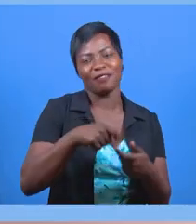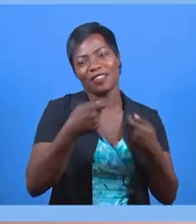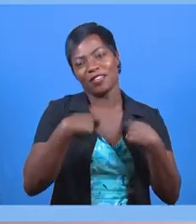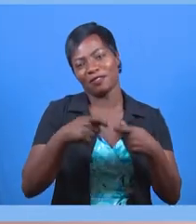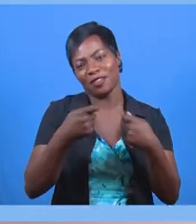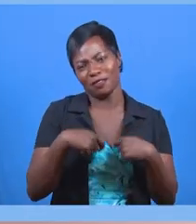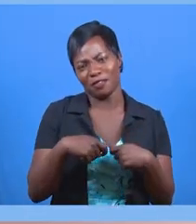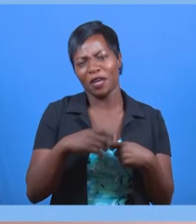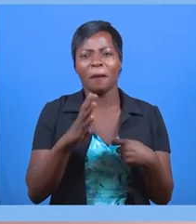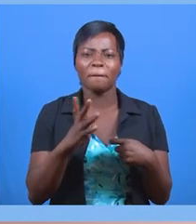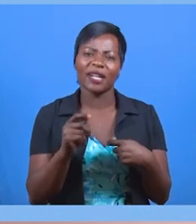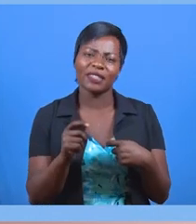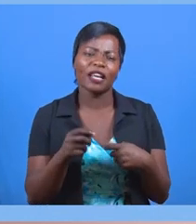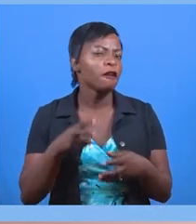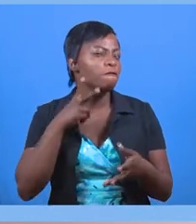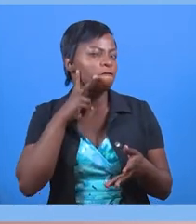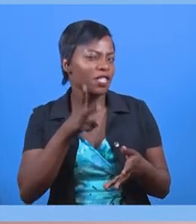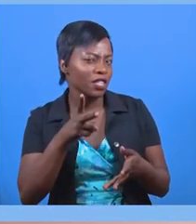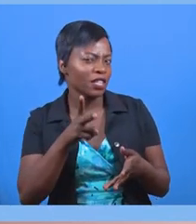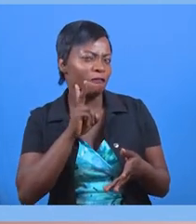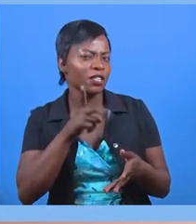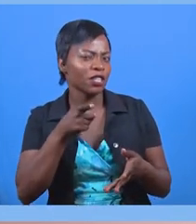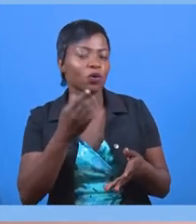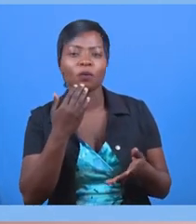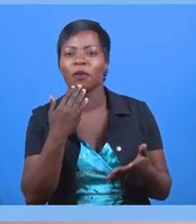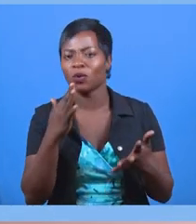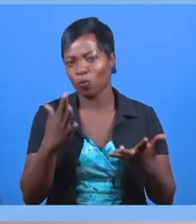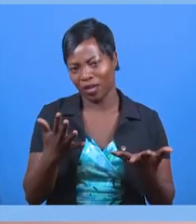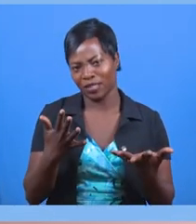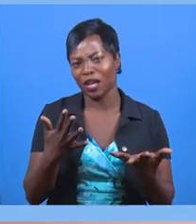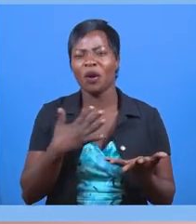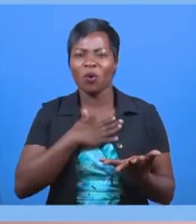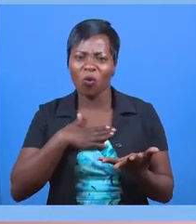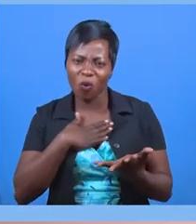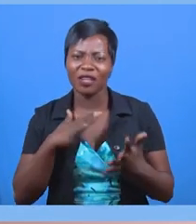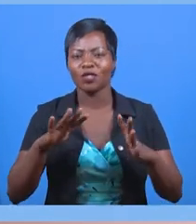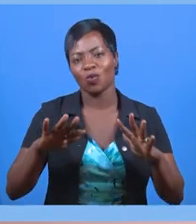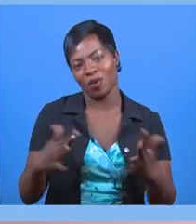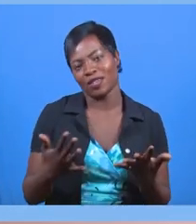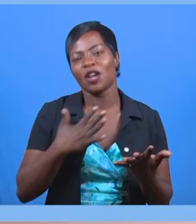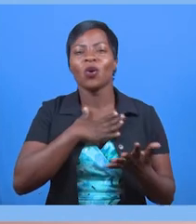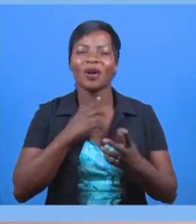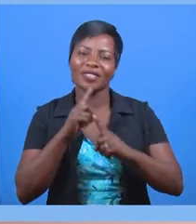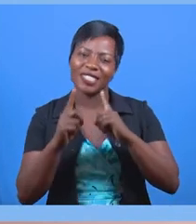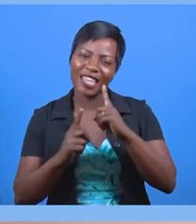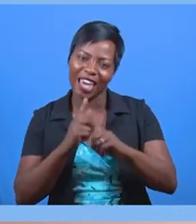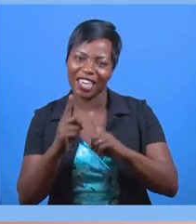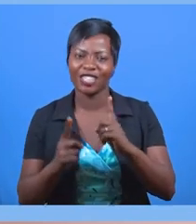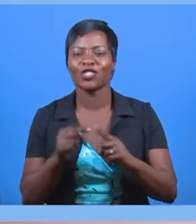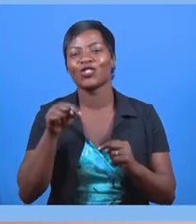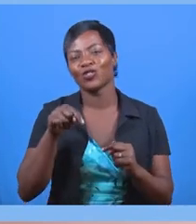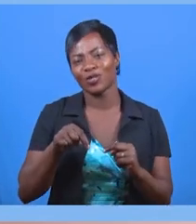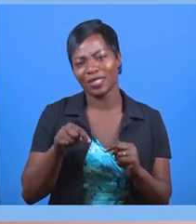Muyenzi kana Muyenzi Muyenzi asi chatinoda tinoda kuti tikurukure zviri kuitika yengu